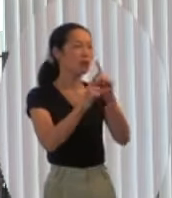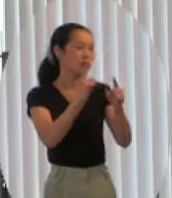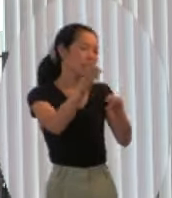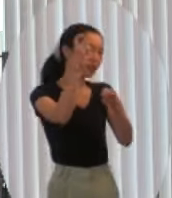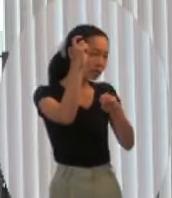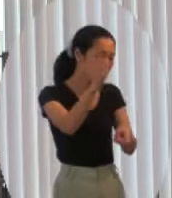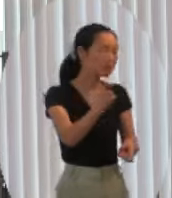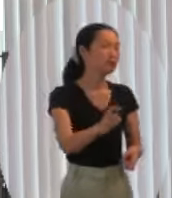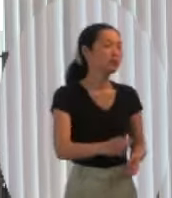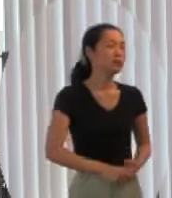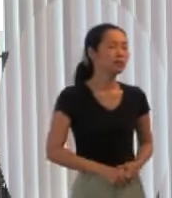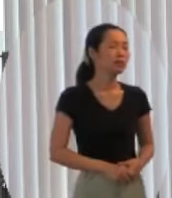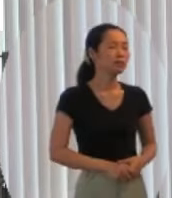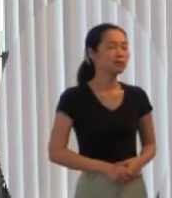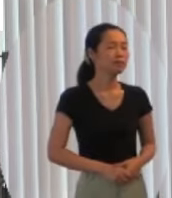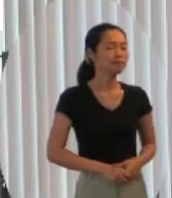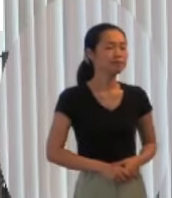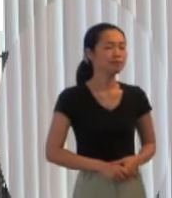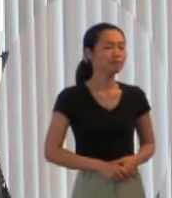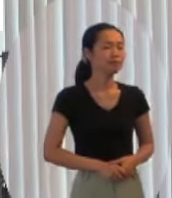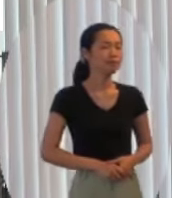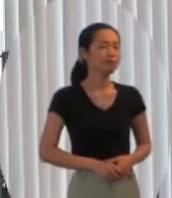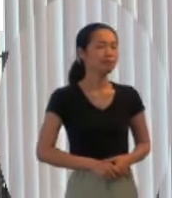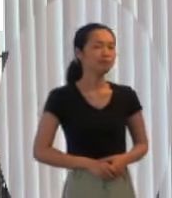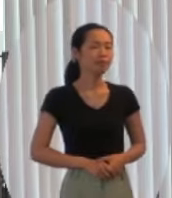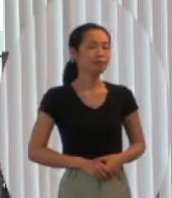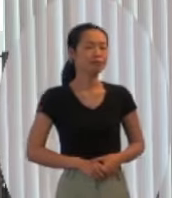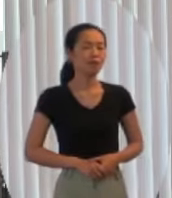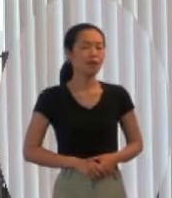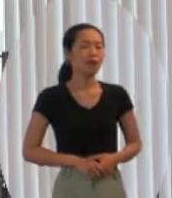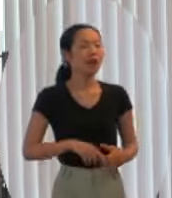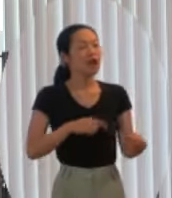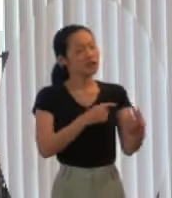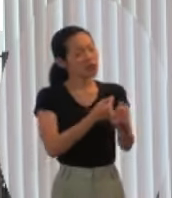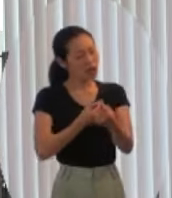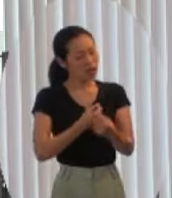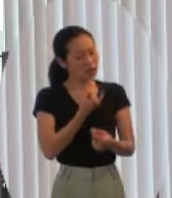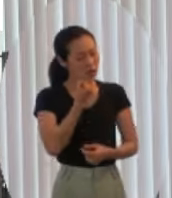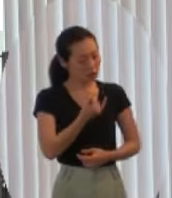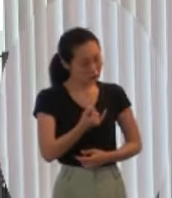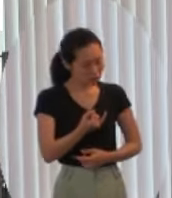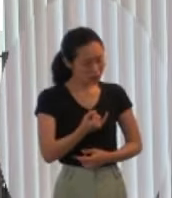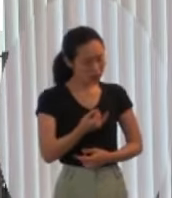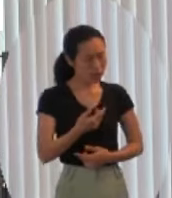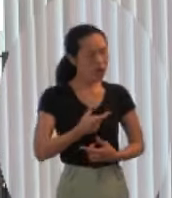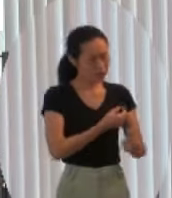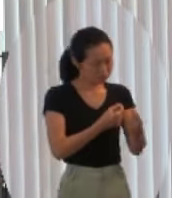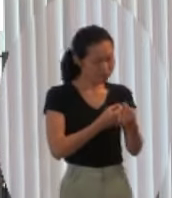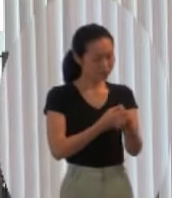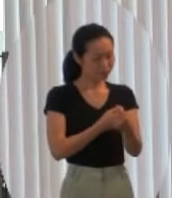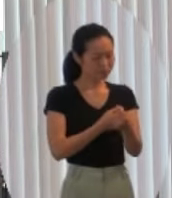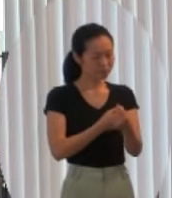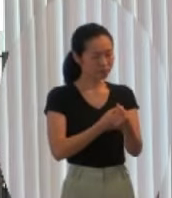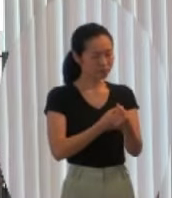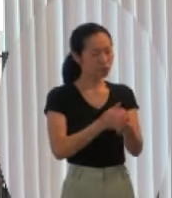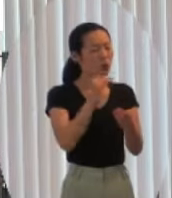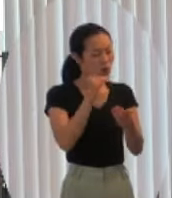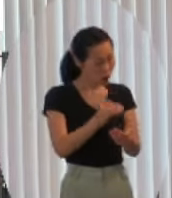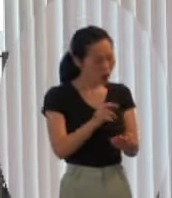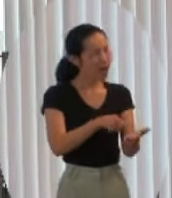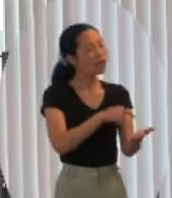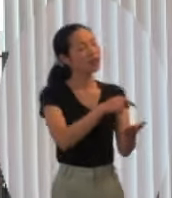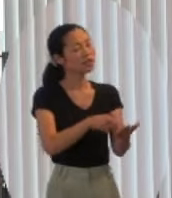に互いに許し合うということがもう唯一の解決の方法ですね。お祈りしたいと思います。天のお父